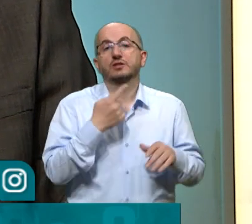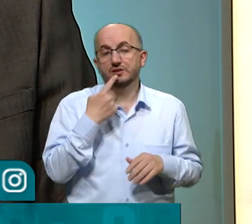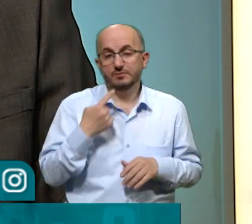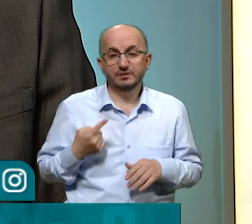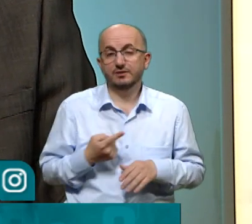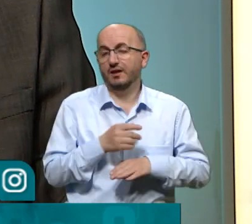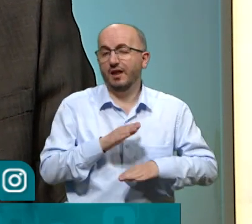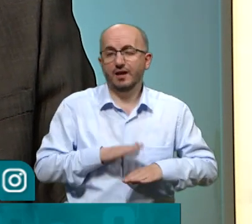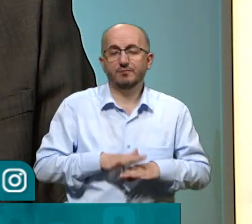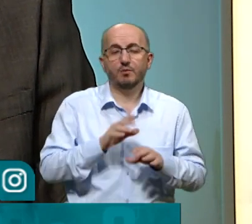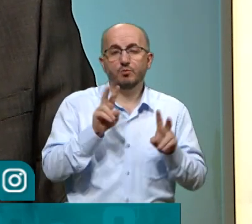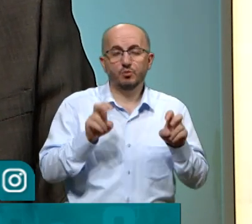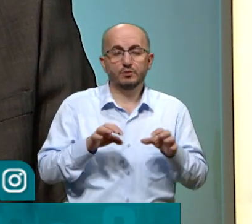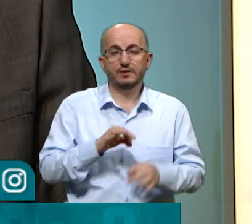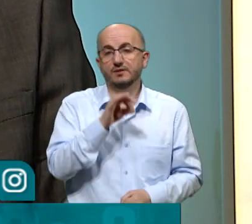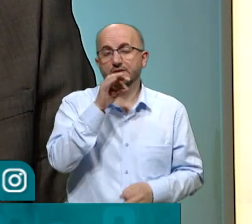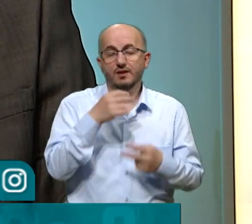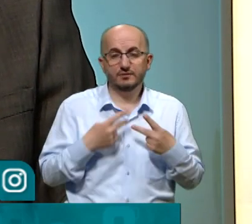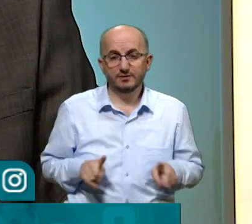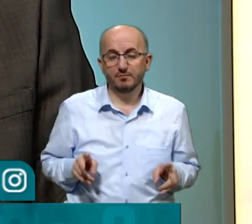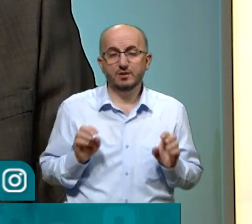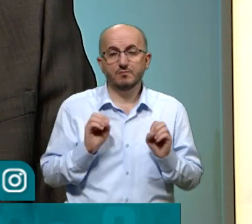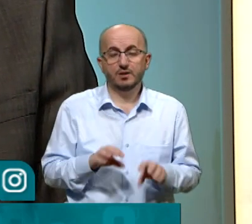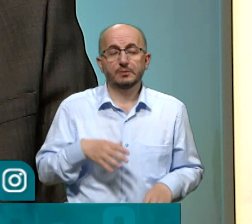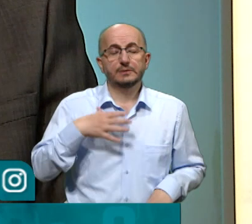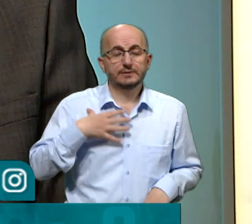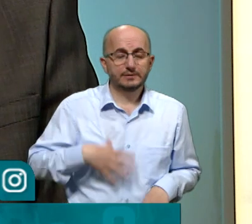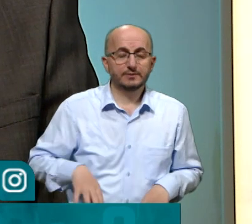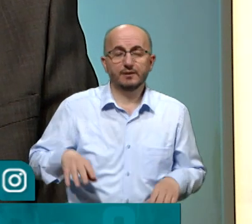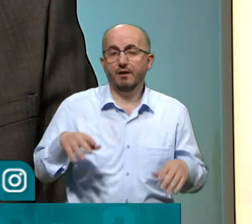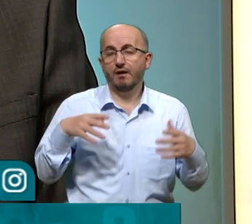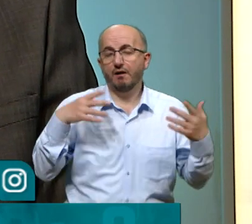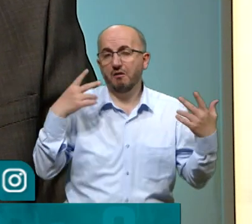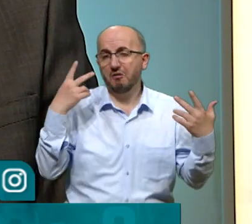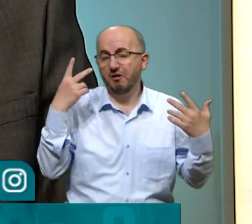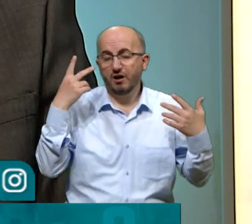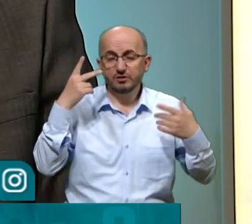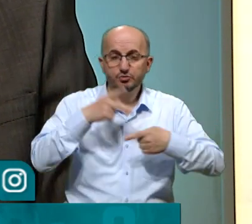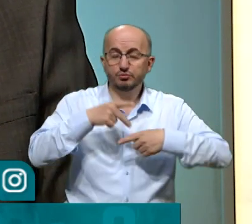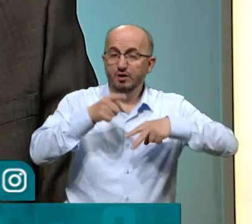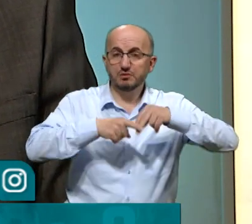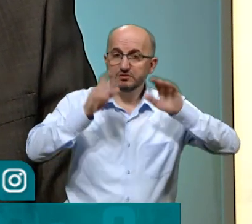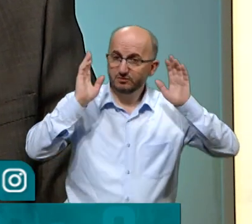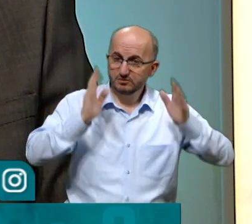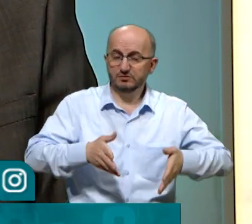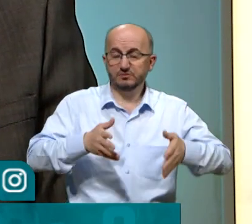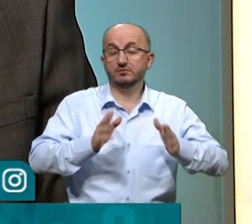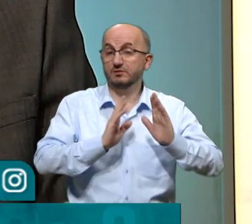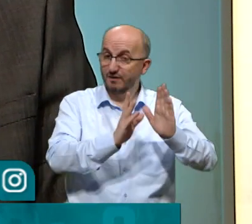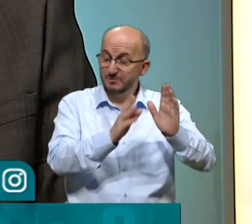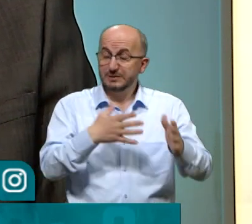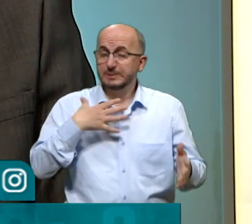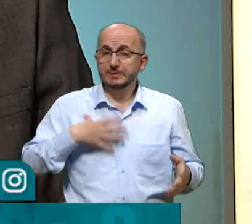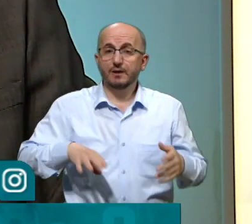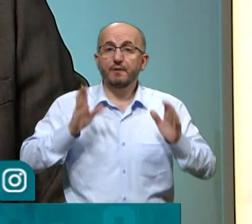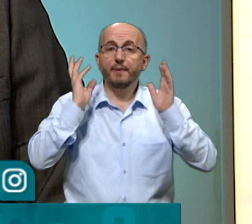bulunması Bu konuda insanları serbest bırakalım isteyen o işte Ha da bağlı olarak zühd bu takılmaya devam